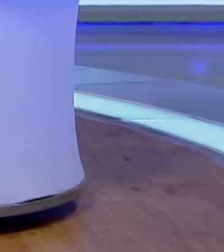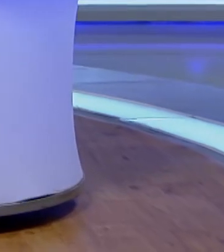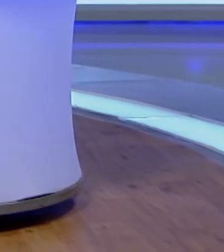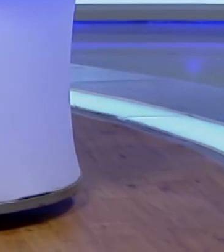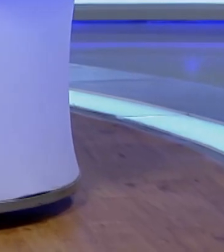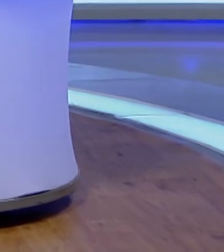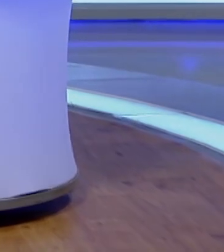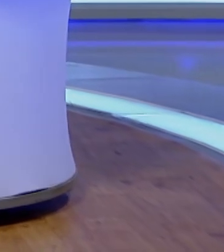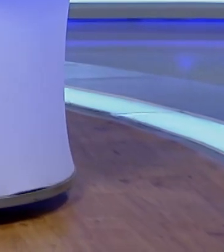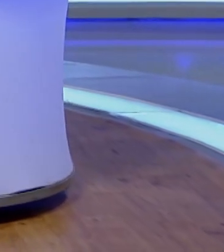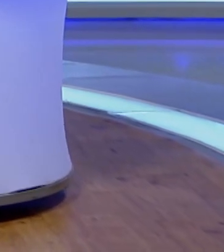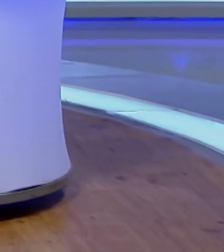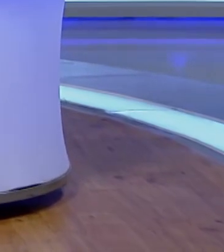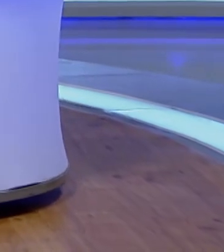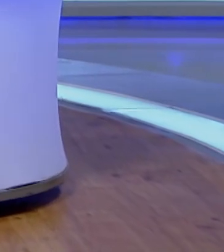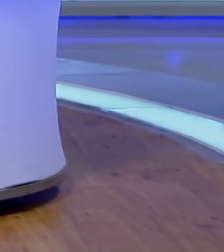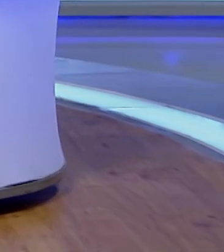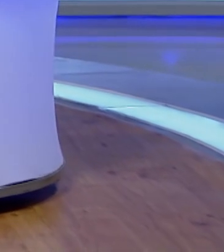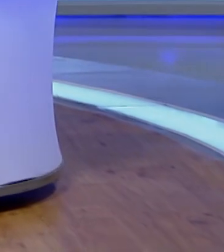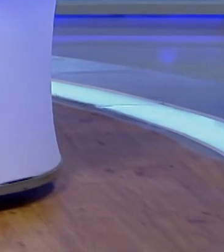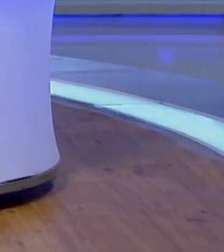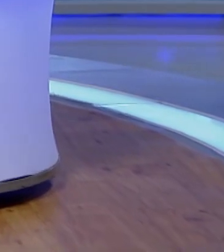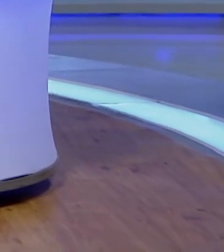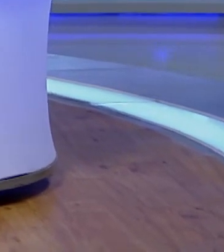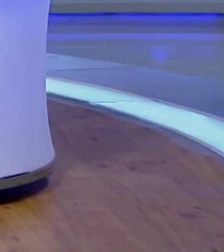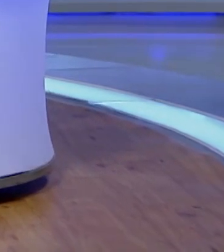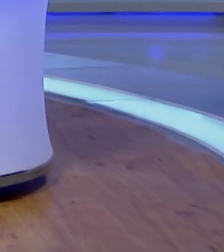Хэрэг үзэгчдээ, бид та бүхэндээ цагийн хүрд мэдээллийн хөтөлбөрийн 5